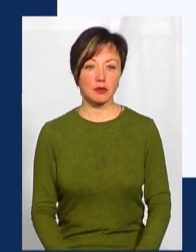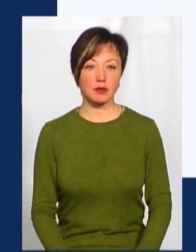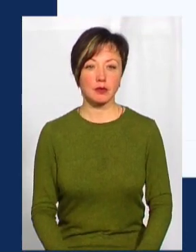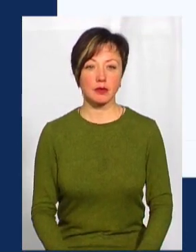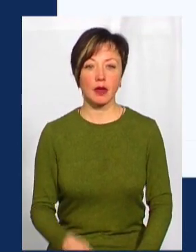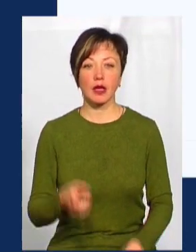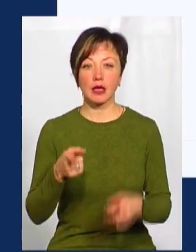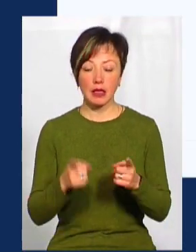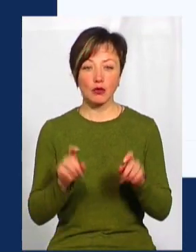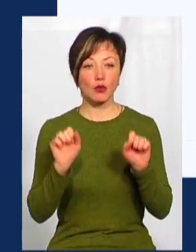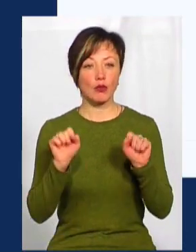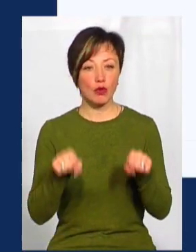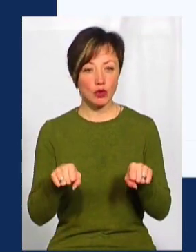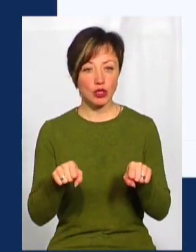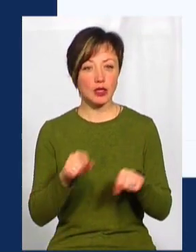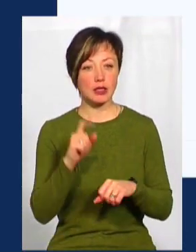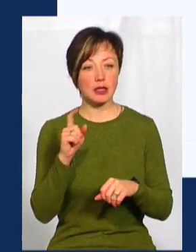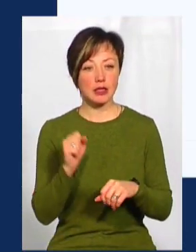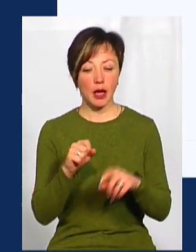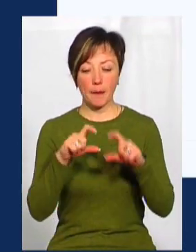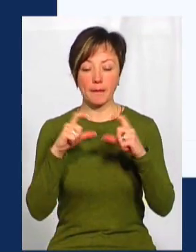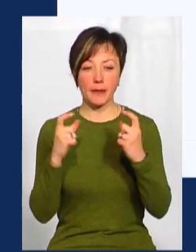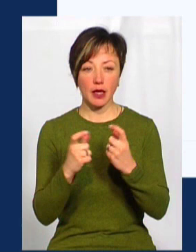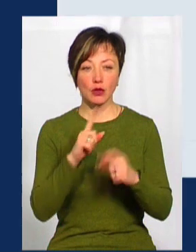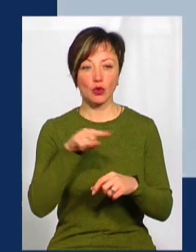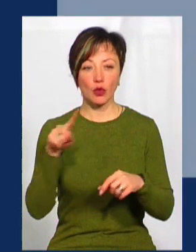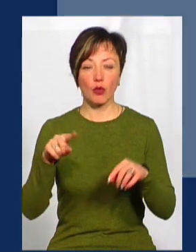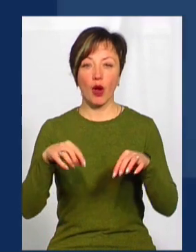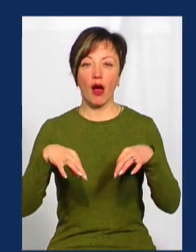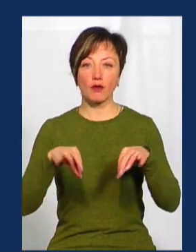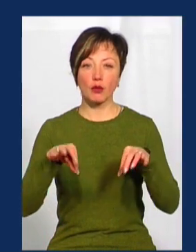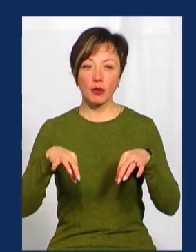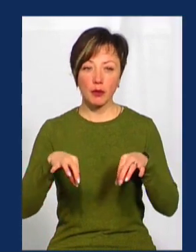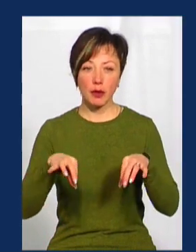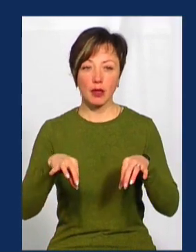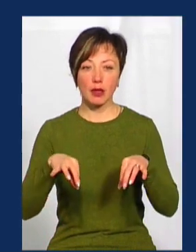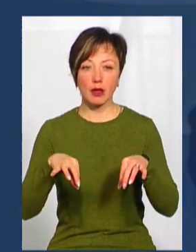там дійсно можна за біркою, за номером автомобіля